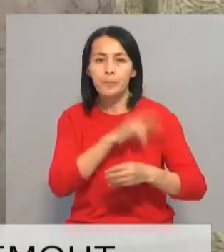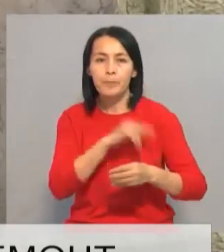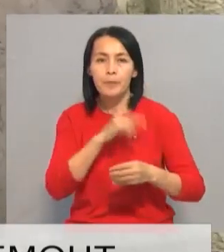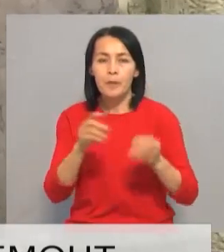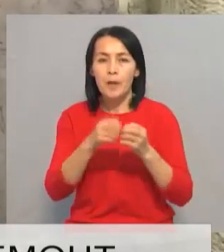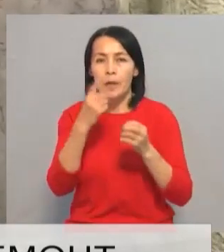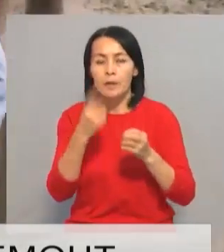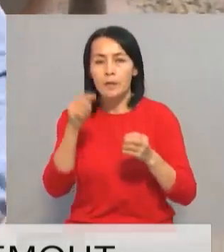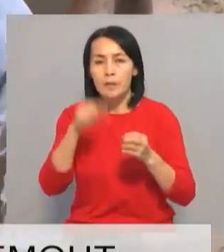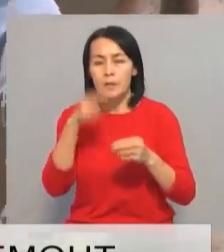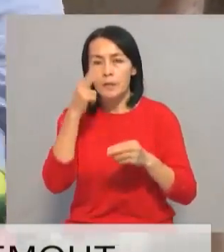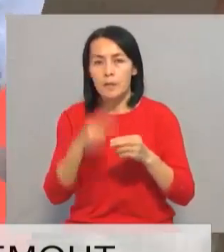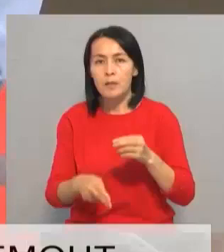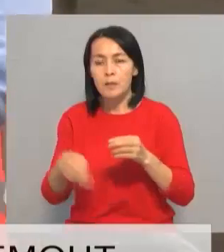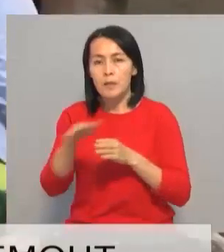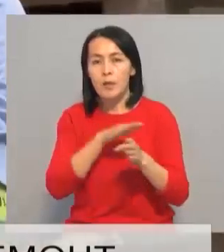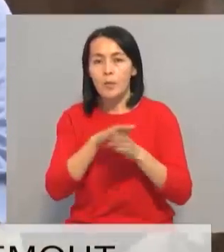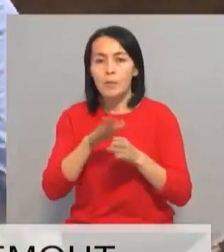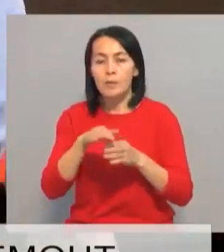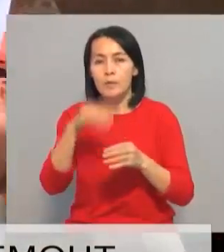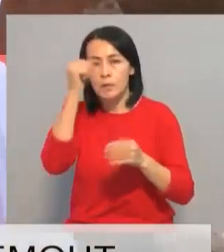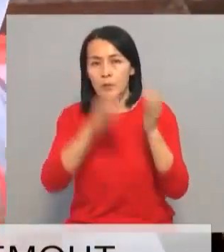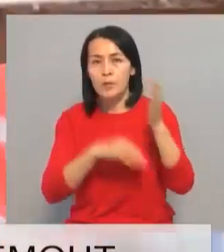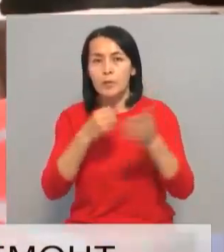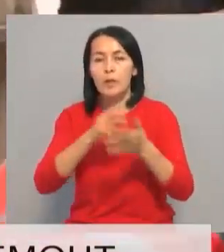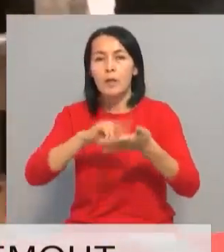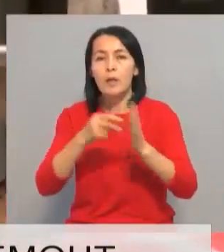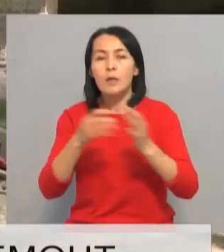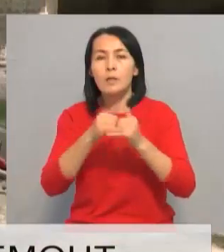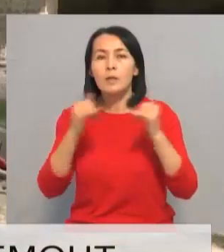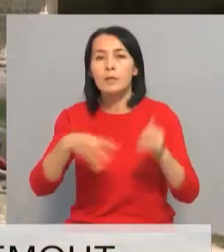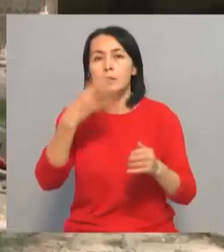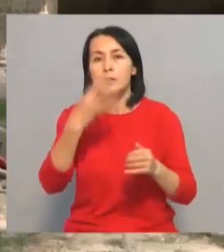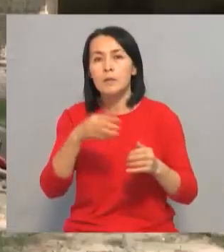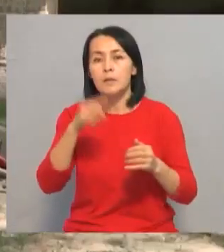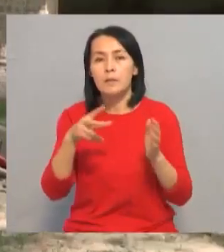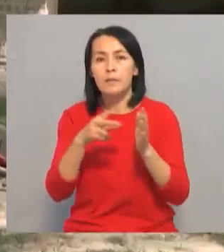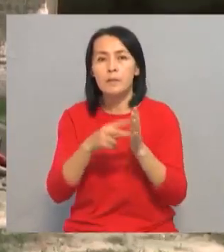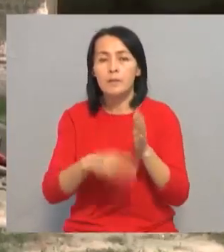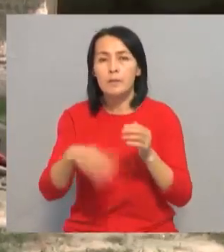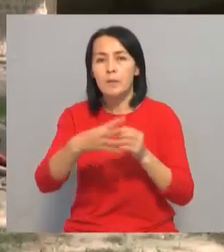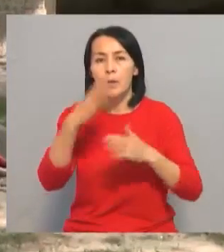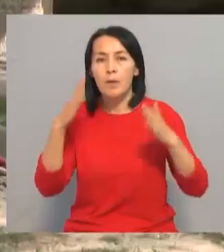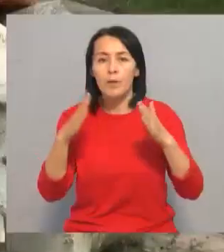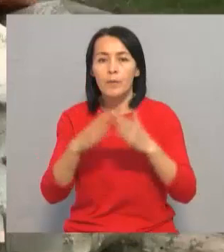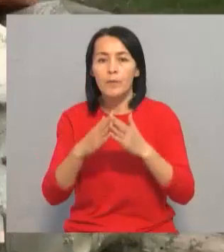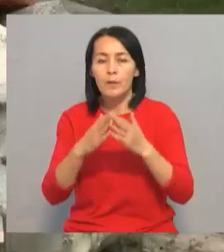в 11 из них завершены полностью. До конца года планируется модернизация 40 из 80